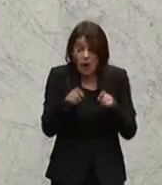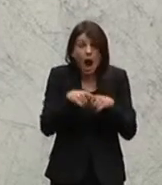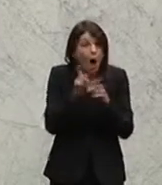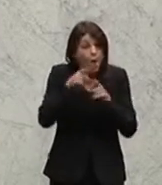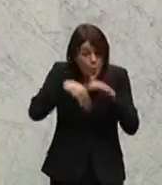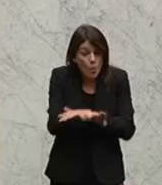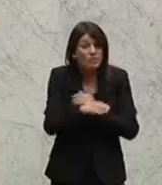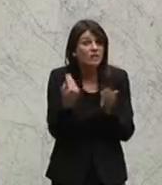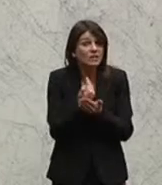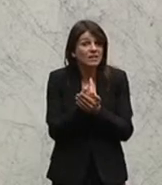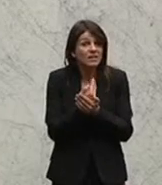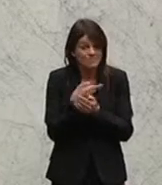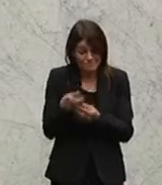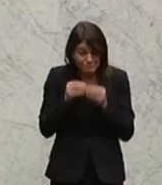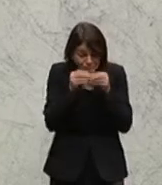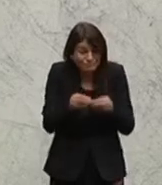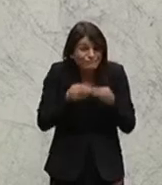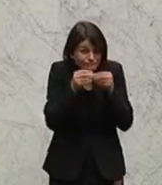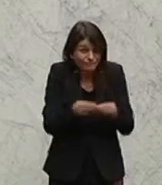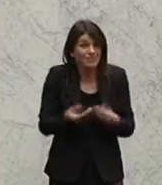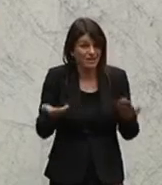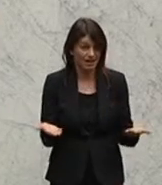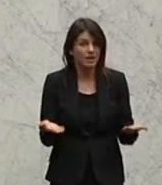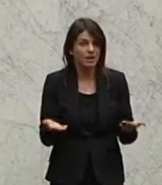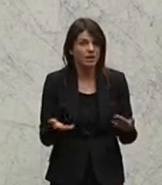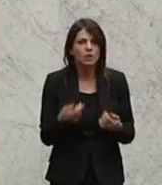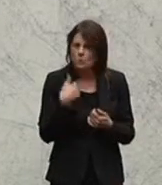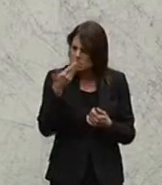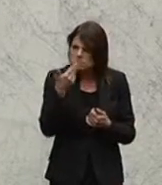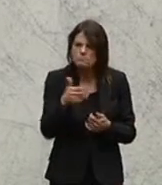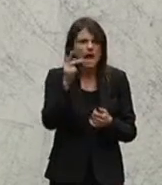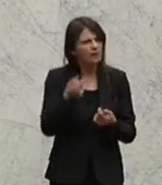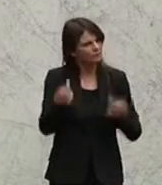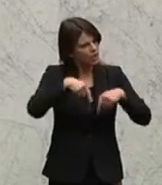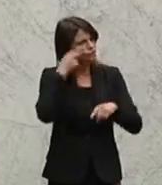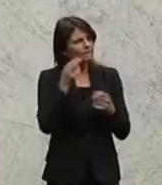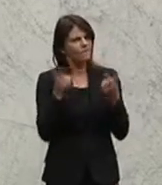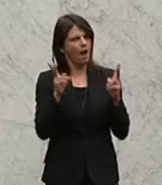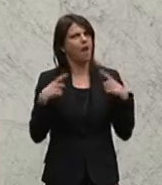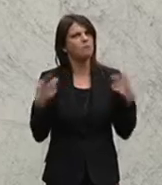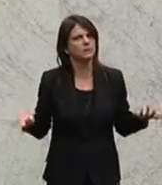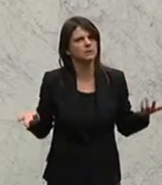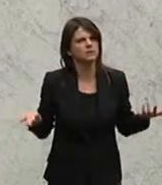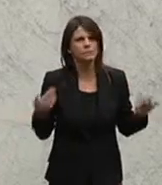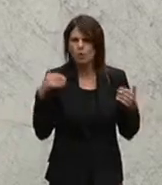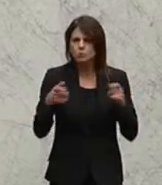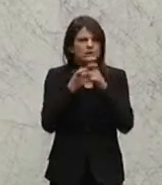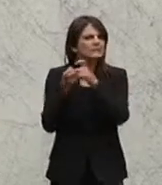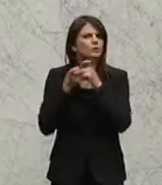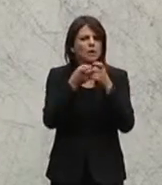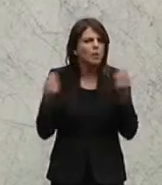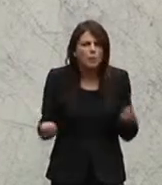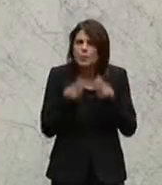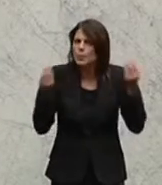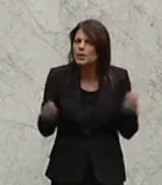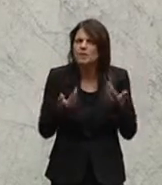darunter und müssen davon leben. Ich glaube, hier müssen wir viel mehr Realität hereinbringen. Wir müssen viel mehr darüber reden, die